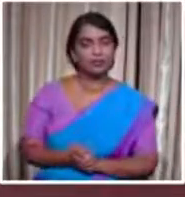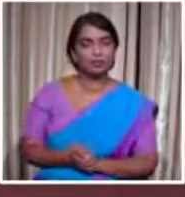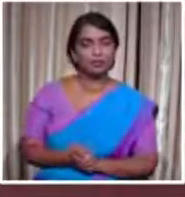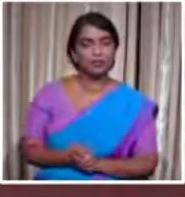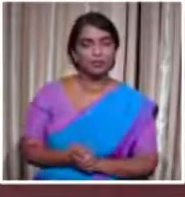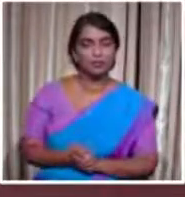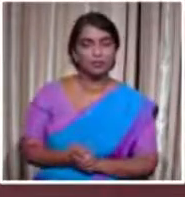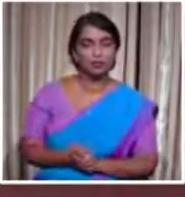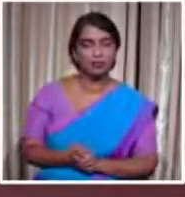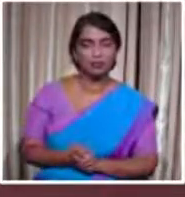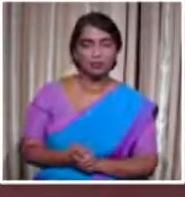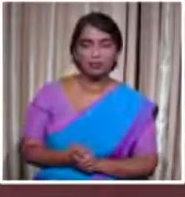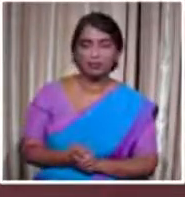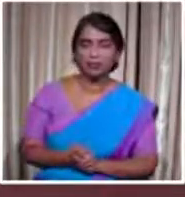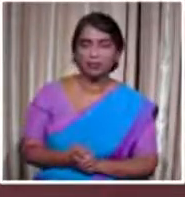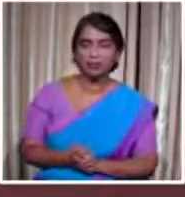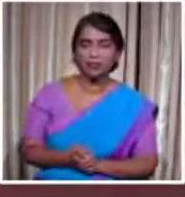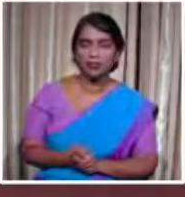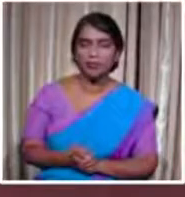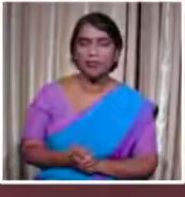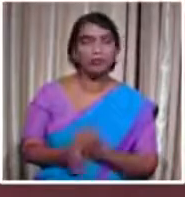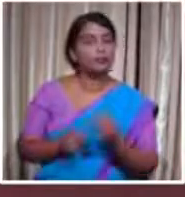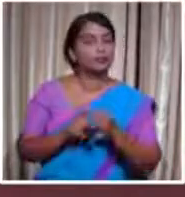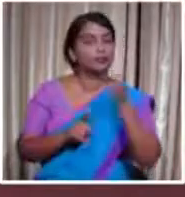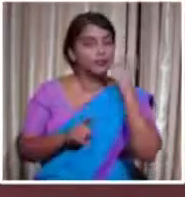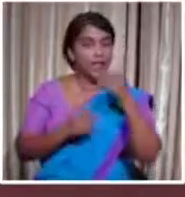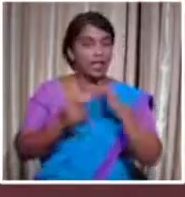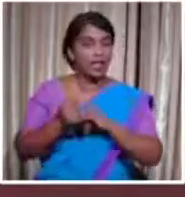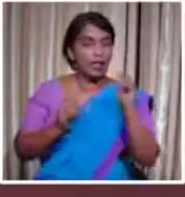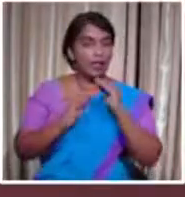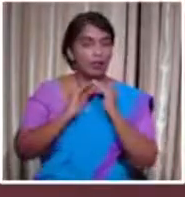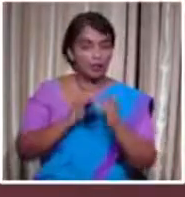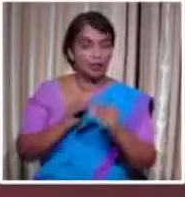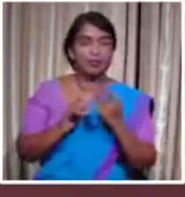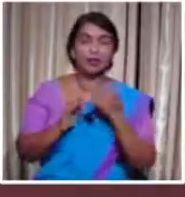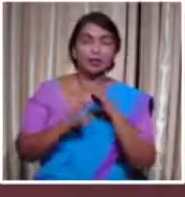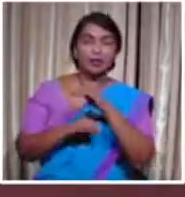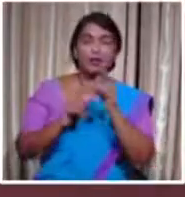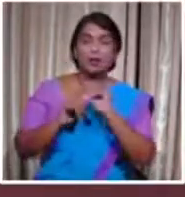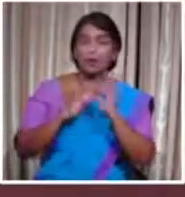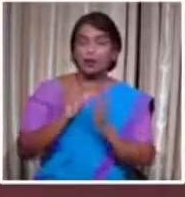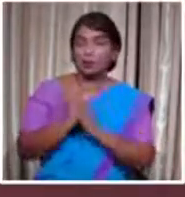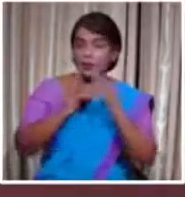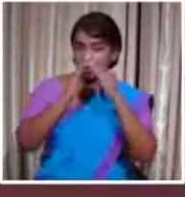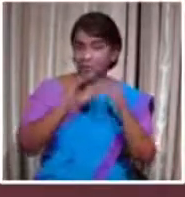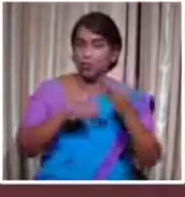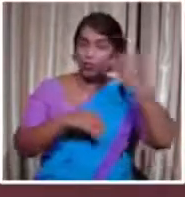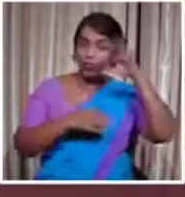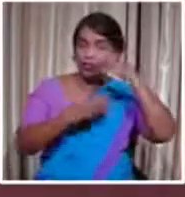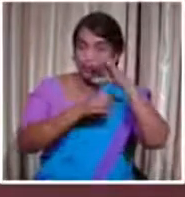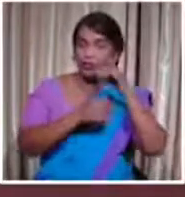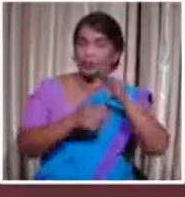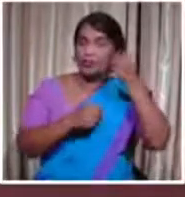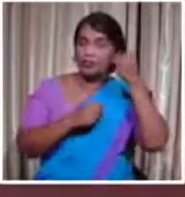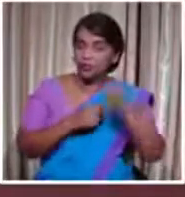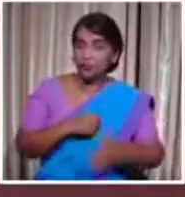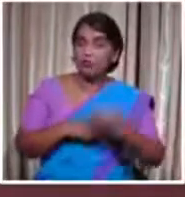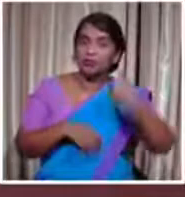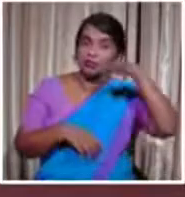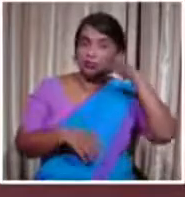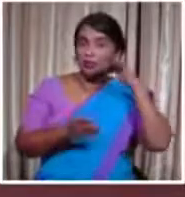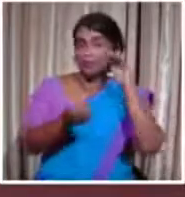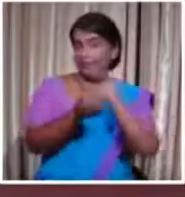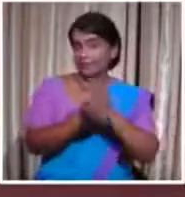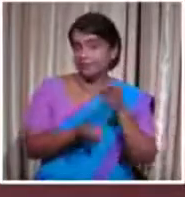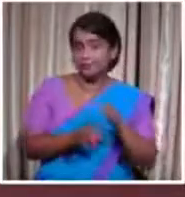සංරක්ෂිත ස්ථානයක් ලෙස ජනාධිපති ලේකම් කාර්යාලය සහ අරලිගම් මන්දිරය තුල පුරාවිද්‍යා වටිනාකම් නිරුත් පෞරාණික දේපළ